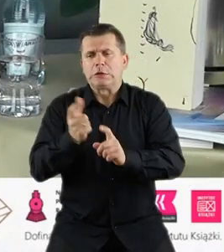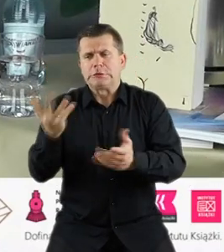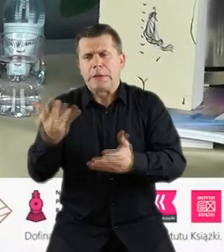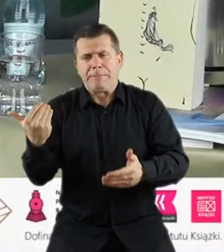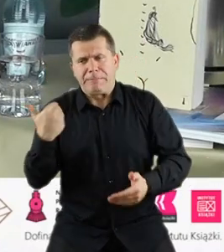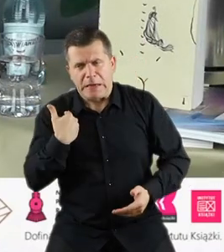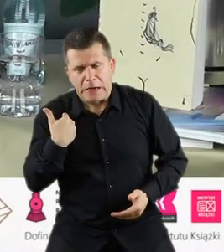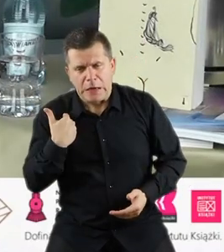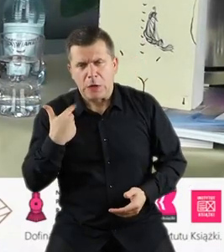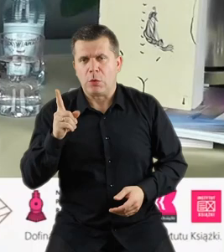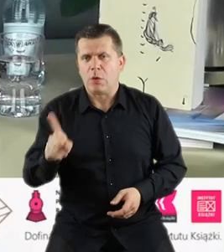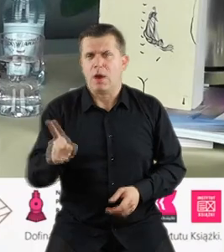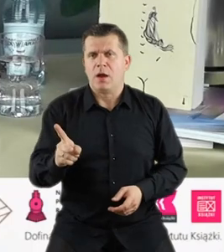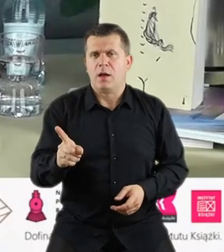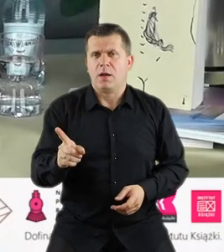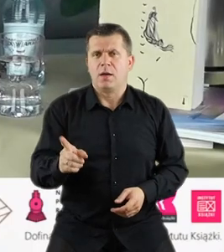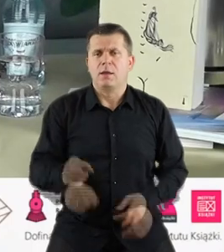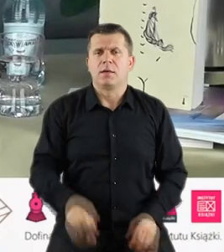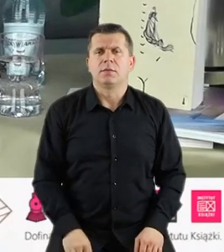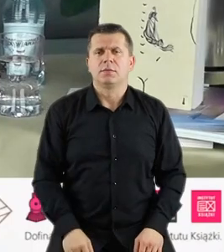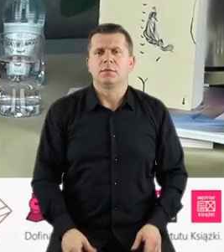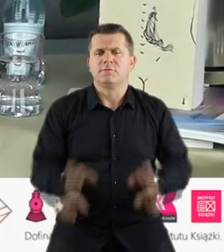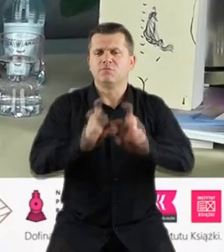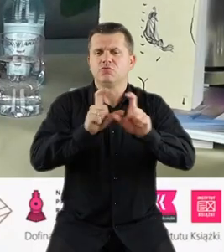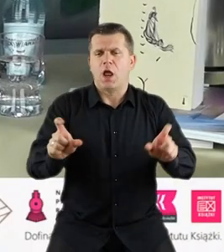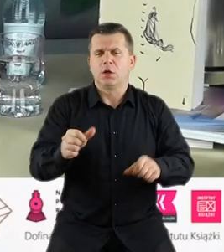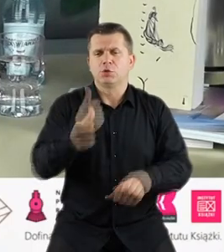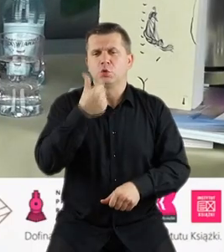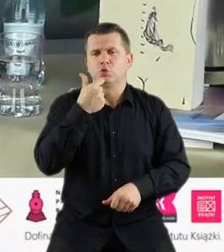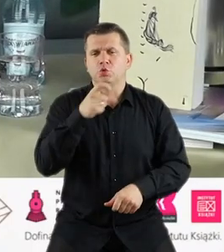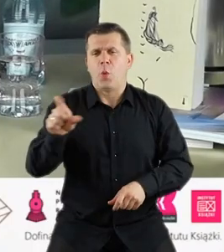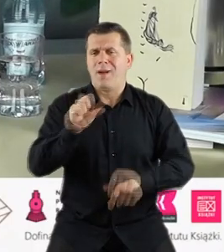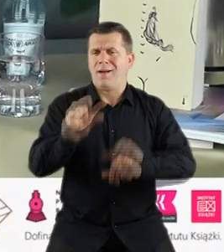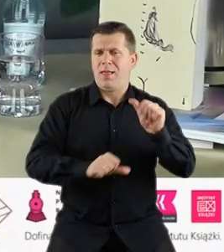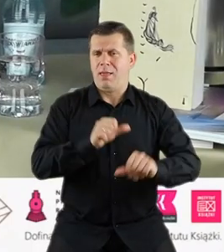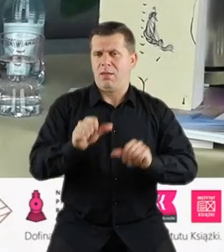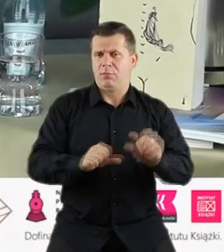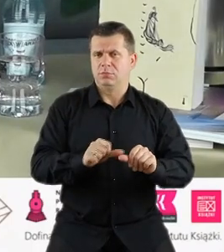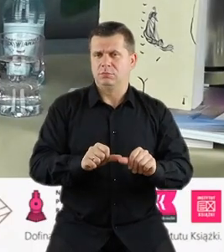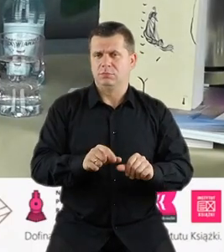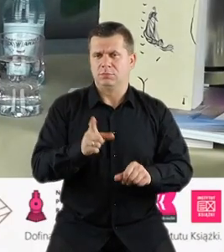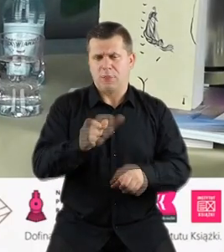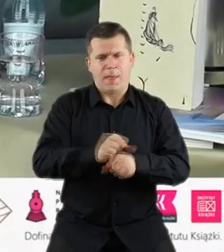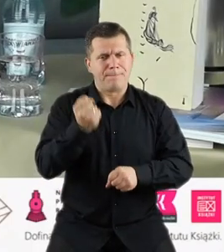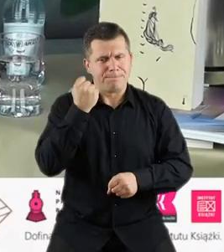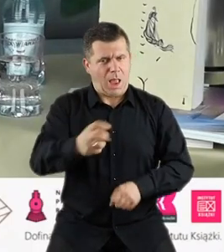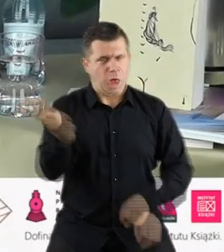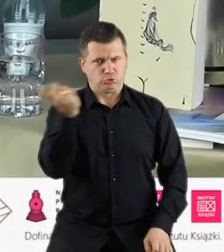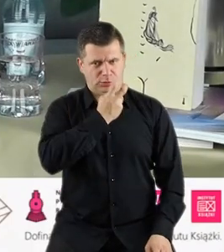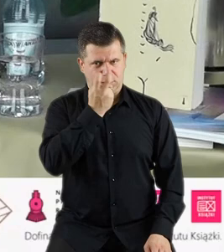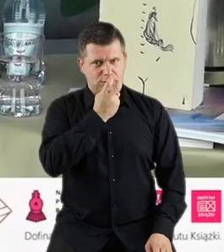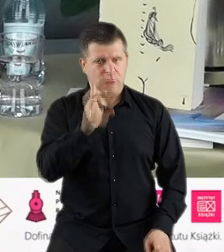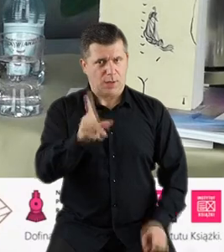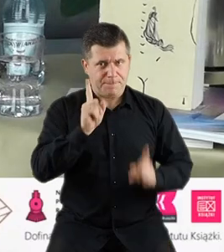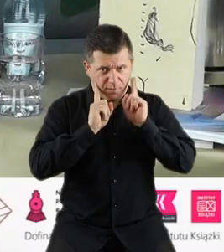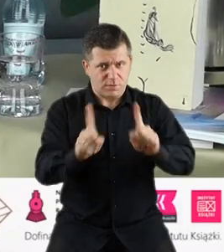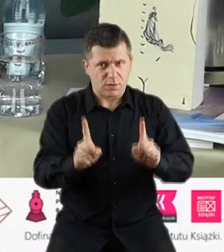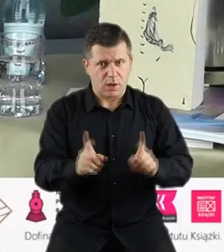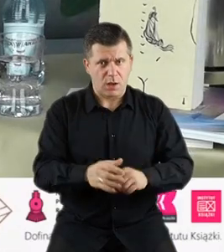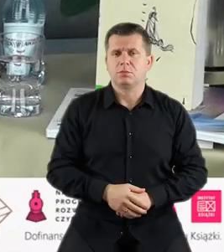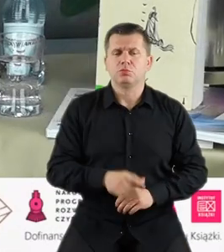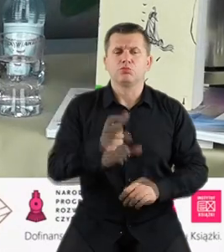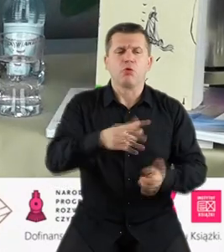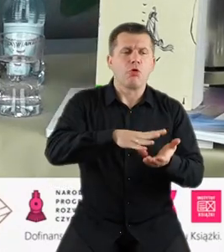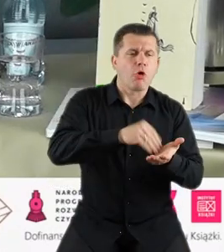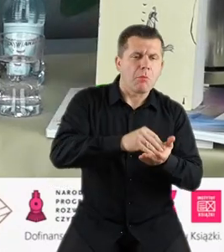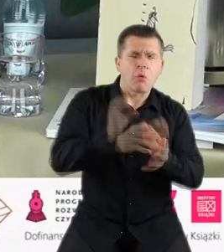pojawiała w czasie stuleci. No i to jest też bardzo interesujące, prawda? Co